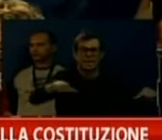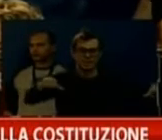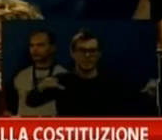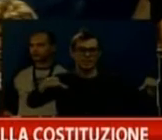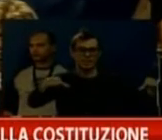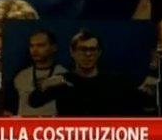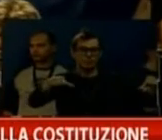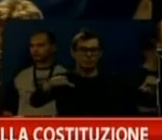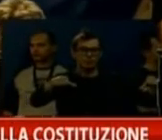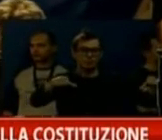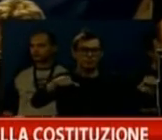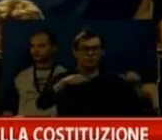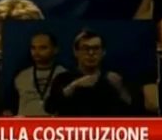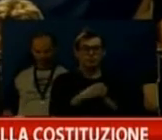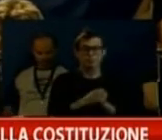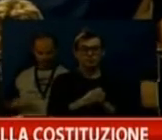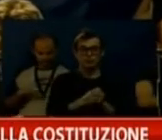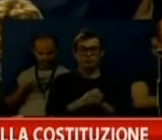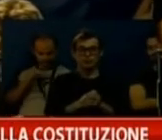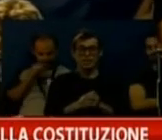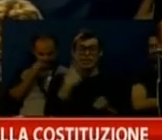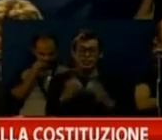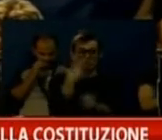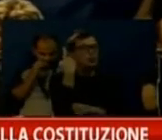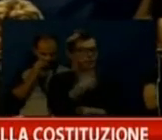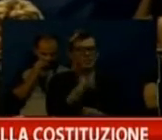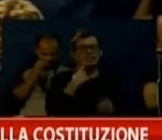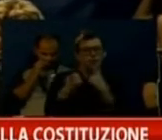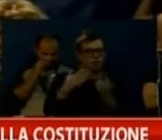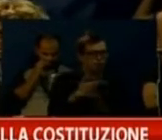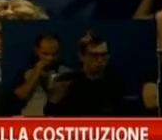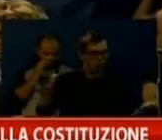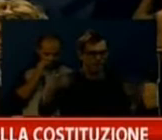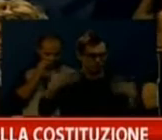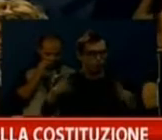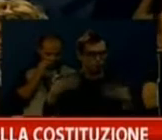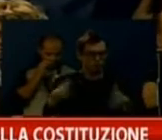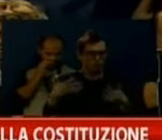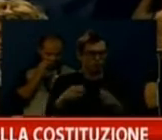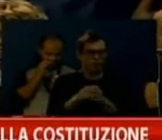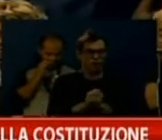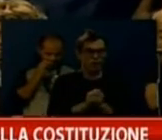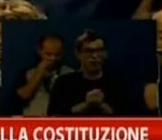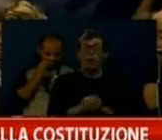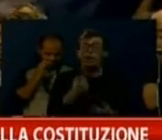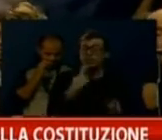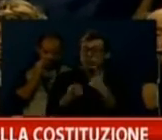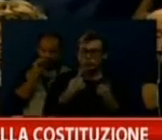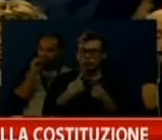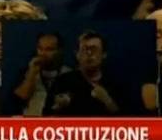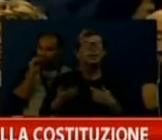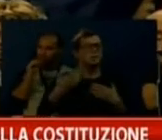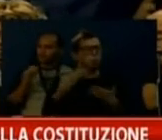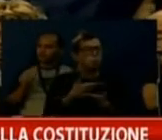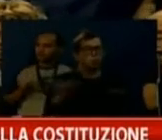c'è stata una discussione pubblica in questi anni, c'è stata una discussione pubblica anche intensa che, come è